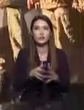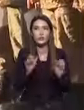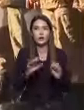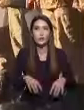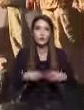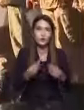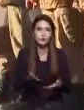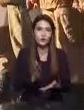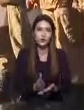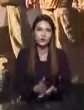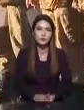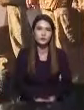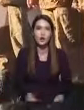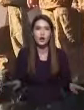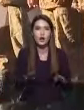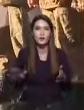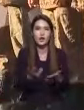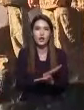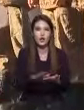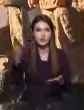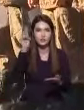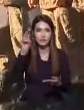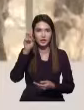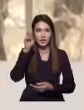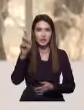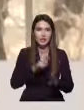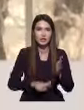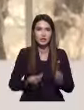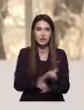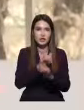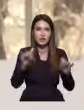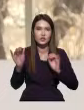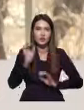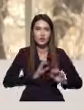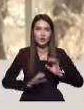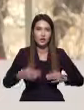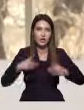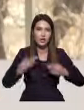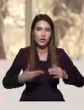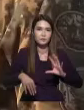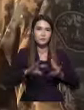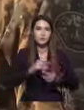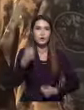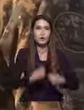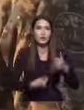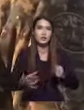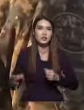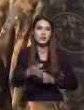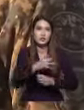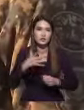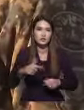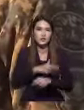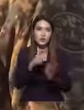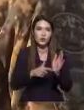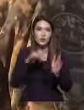отқанына. Мұндай тегін білімді еліміздің 70-тен аса университеті ұсынып отыр. Жалпы биыл конкурсқа республика бойынша